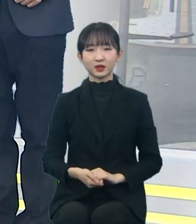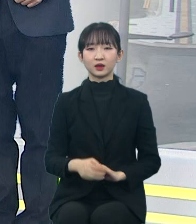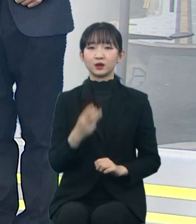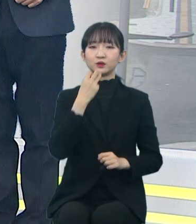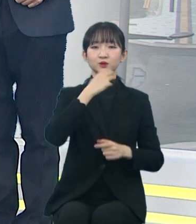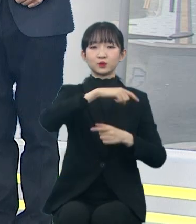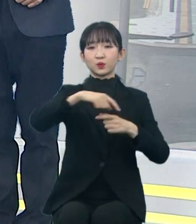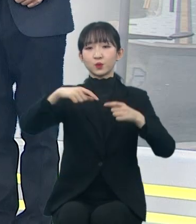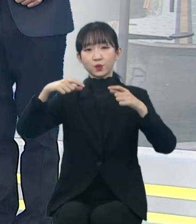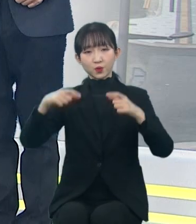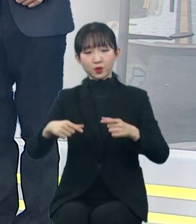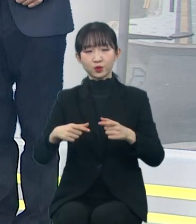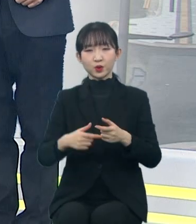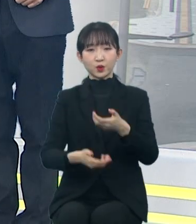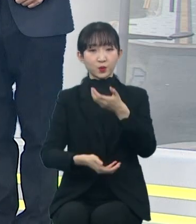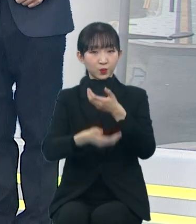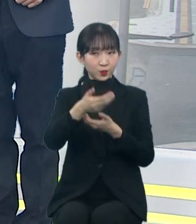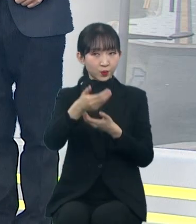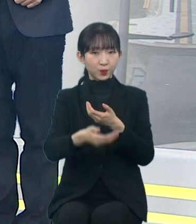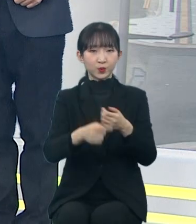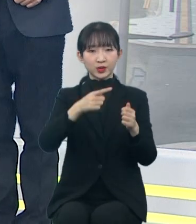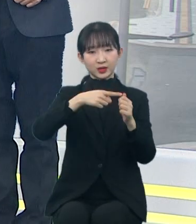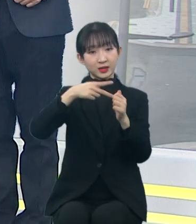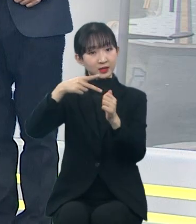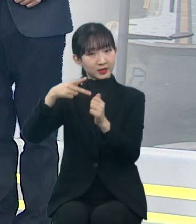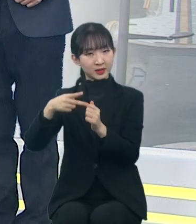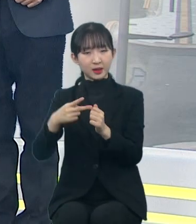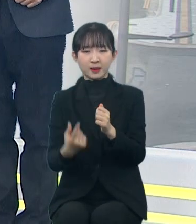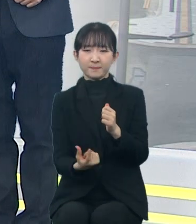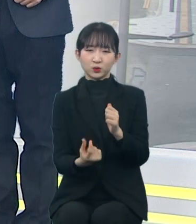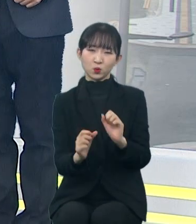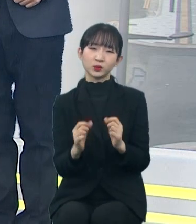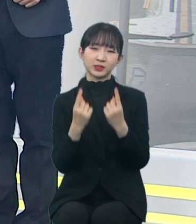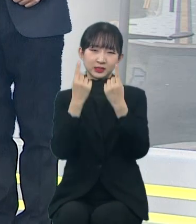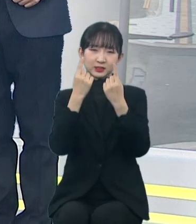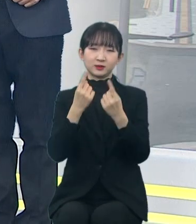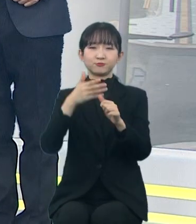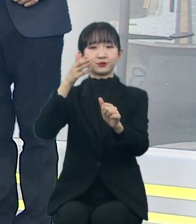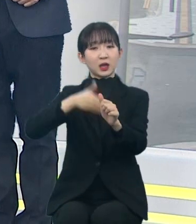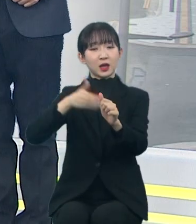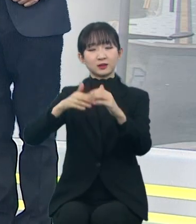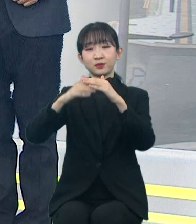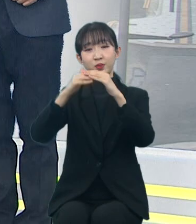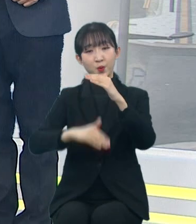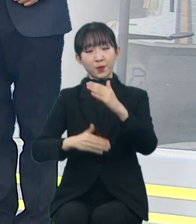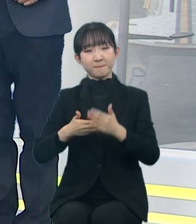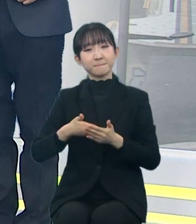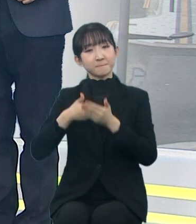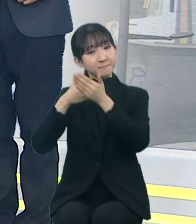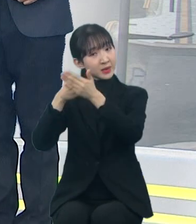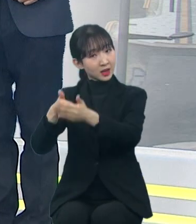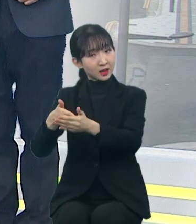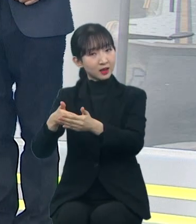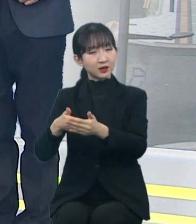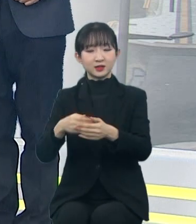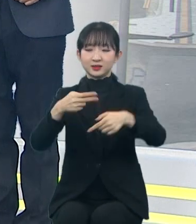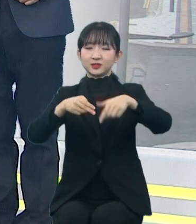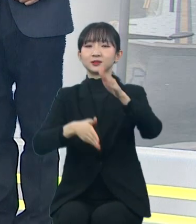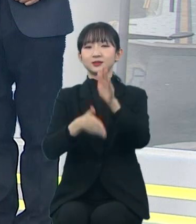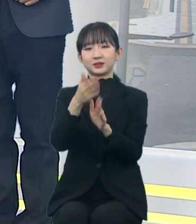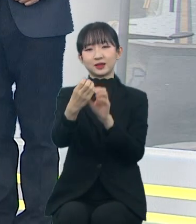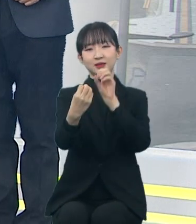수도권 제2순환고속도로 1, 2구간 동시착공을 촉구하는 청원이 올라왔다는 소식 전해드렸는데요. 인천시가 답변을